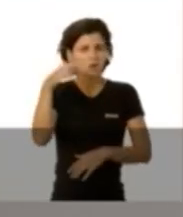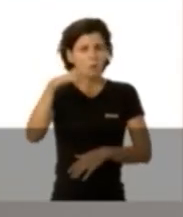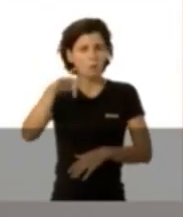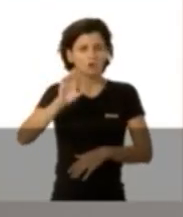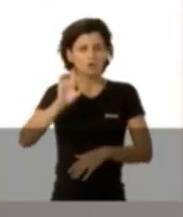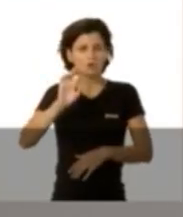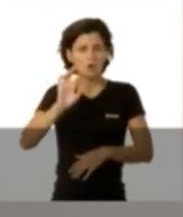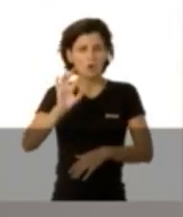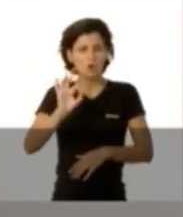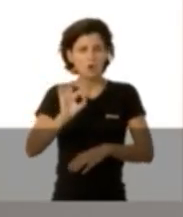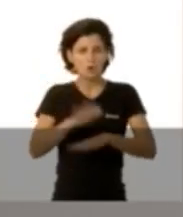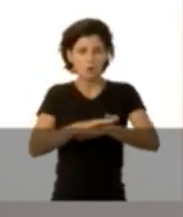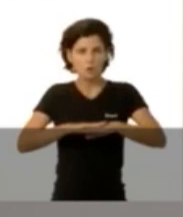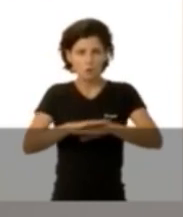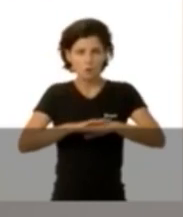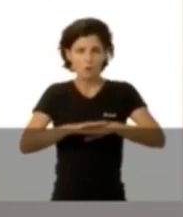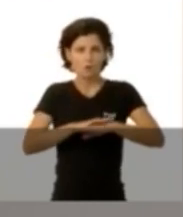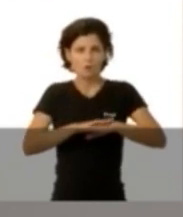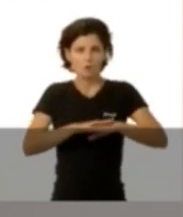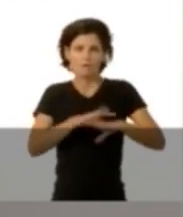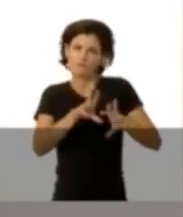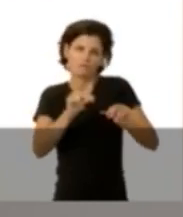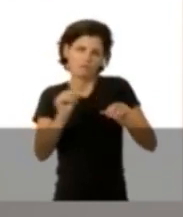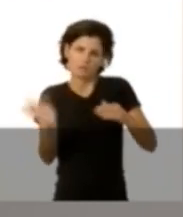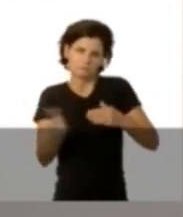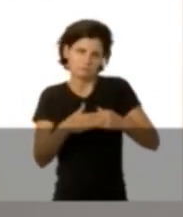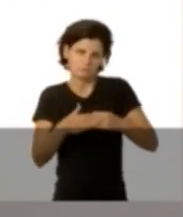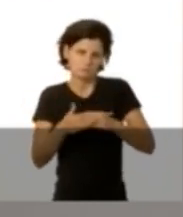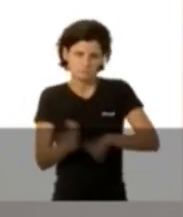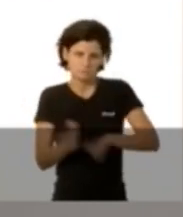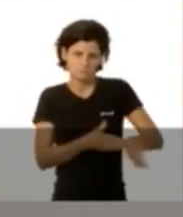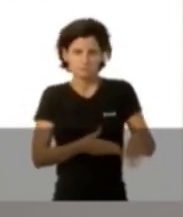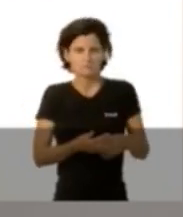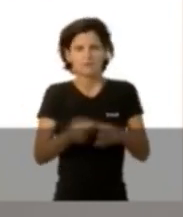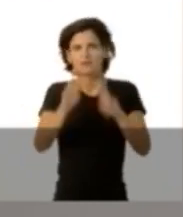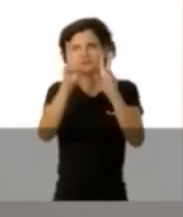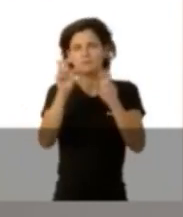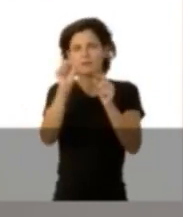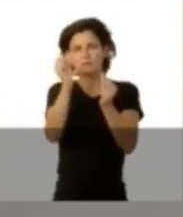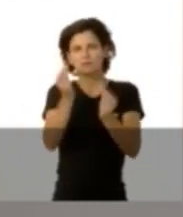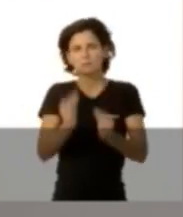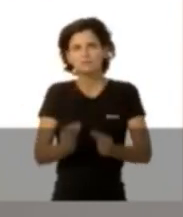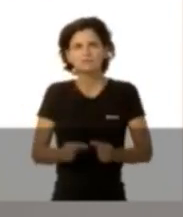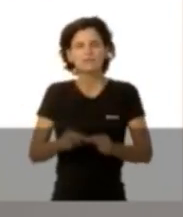Tant a nivell pressupostari com a nivell d'algunes lleis